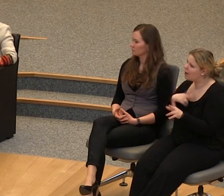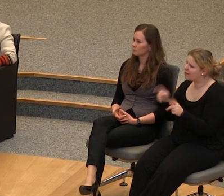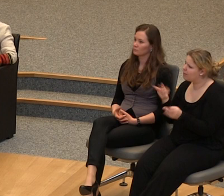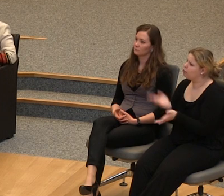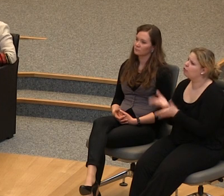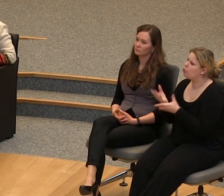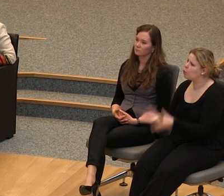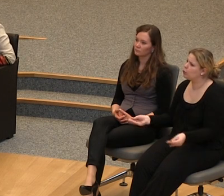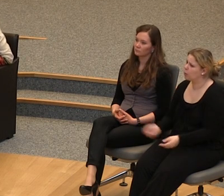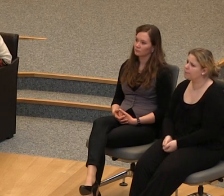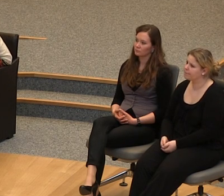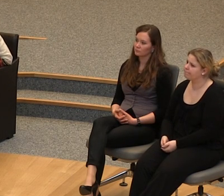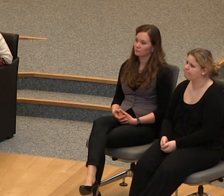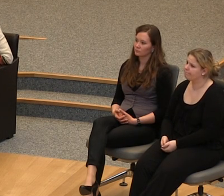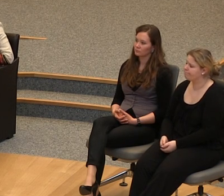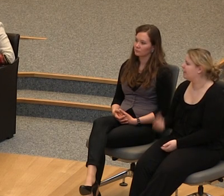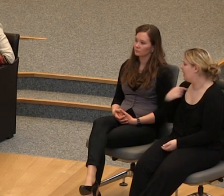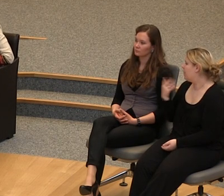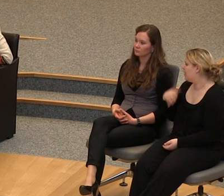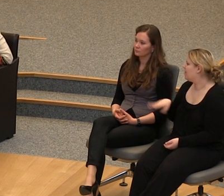du aufgeworfen hast, Martina,